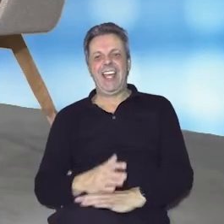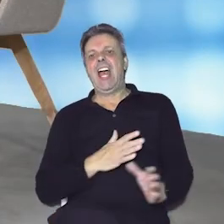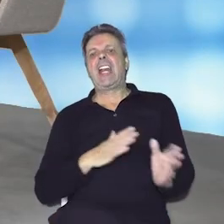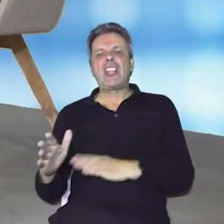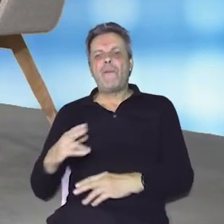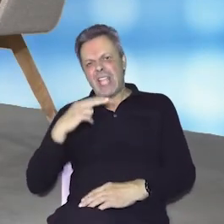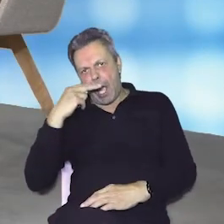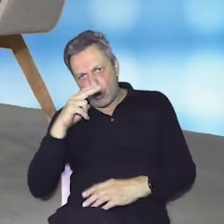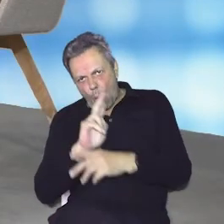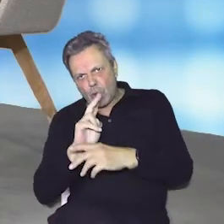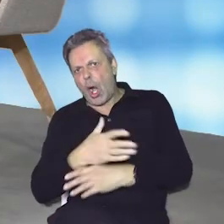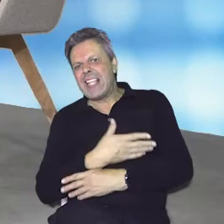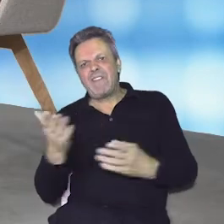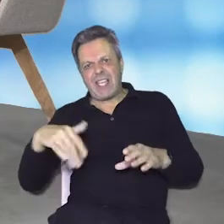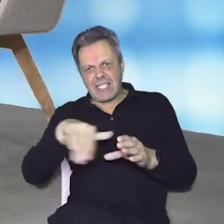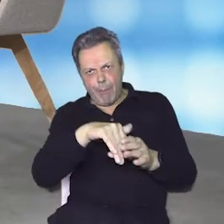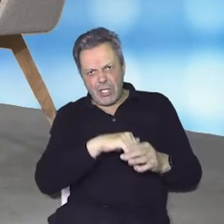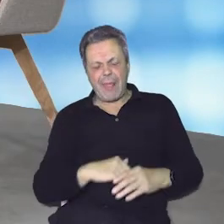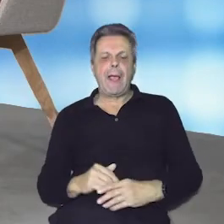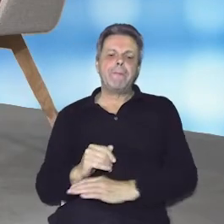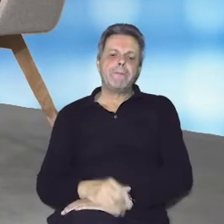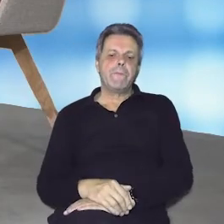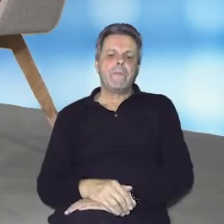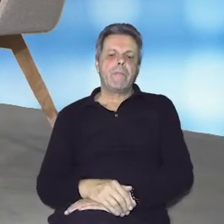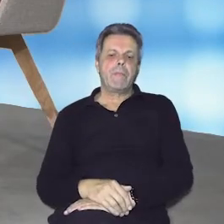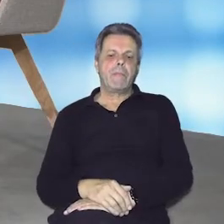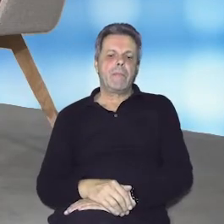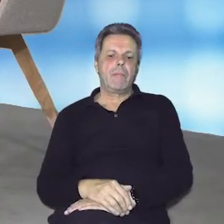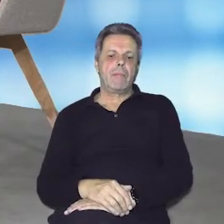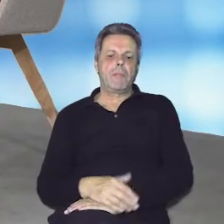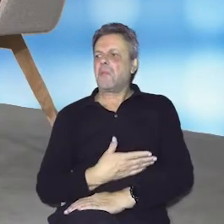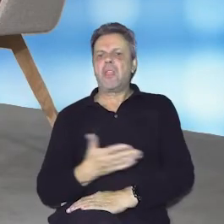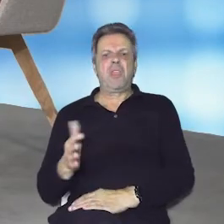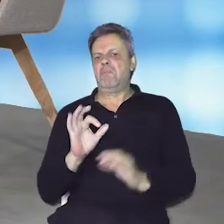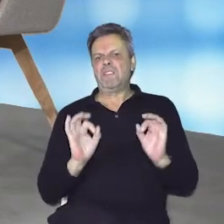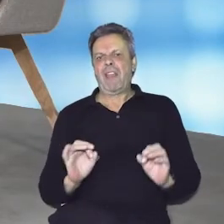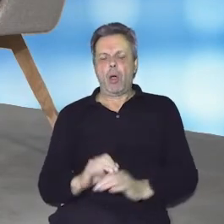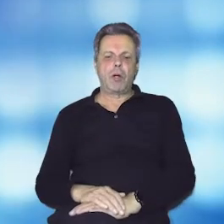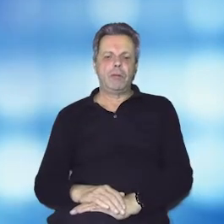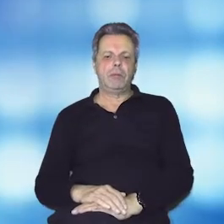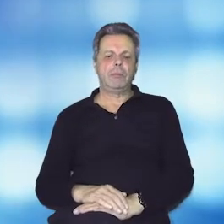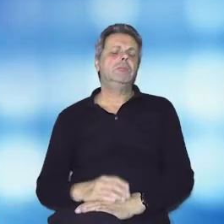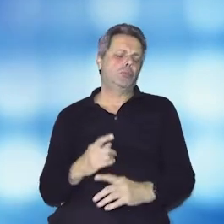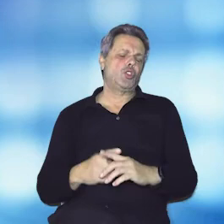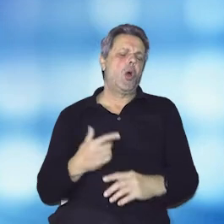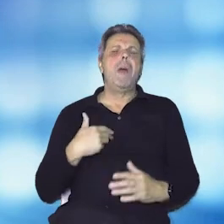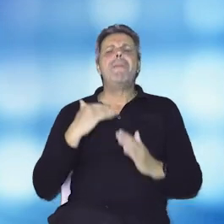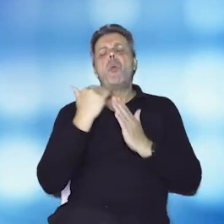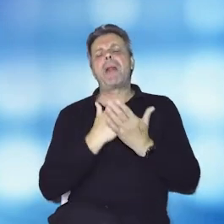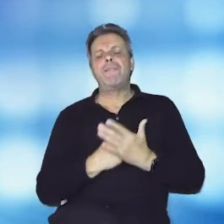je kontrola svih zaposlenika i sve je normalno. Da, mi u